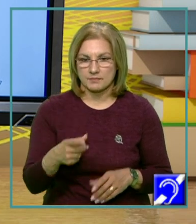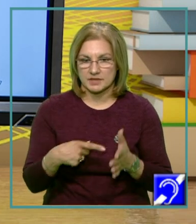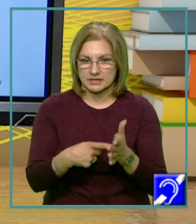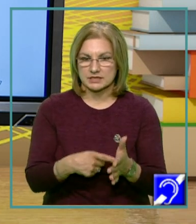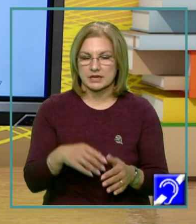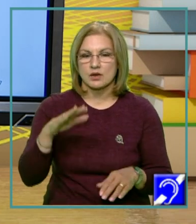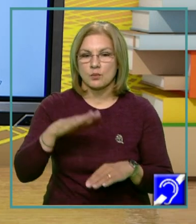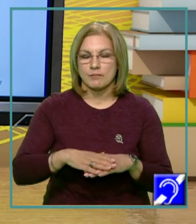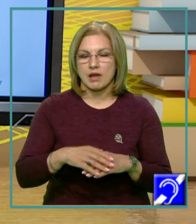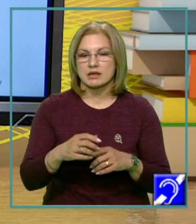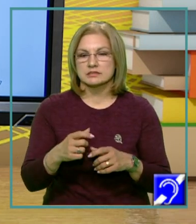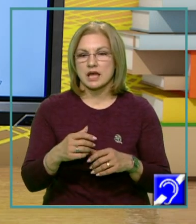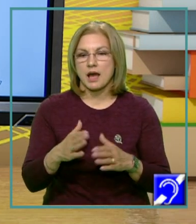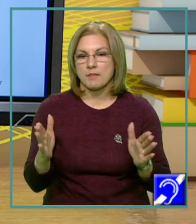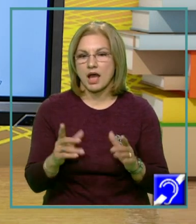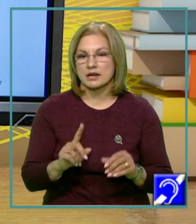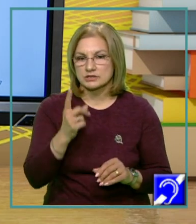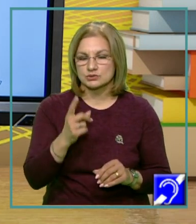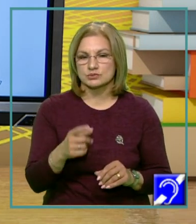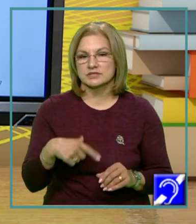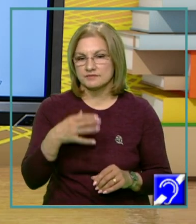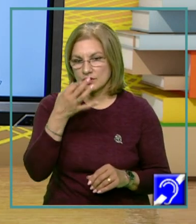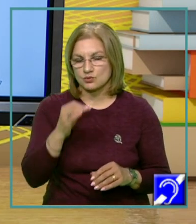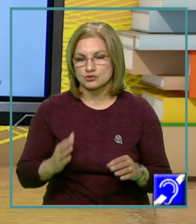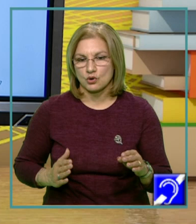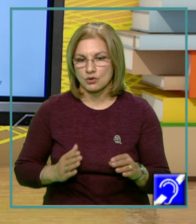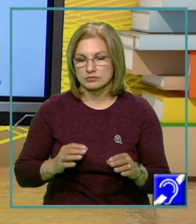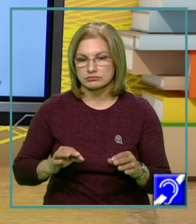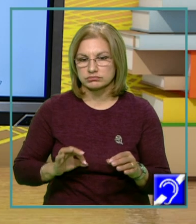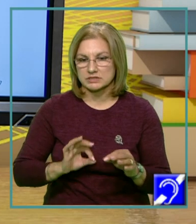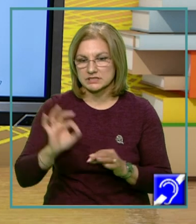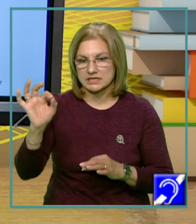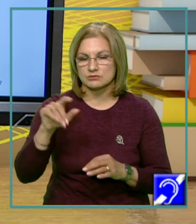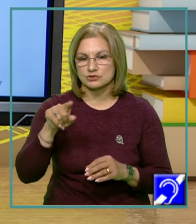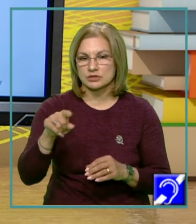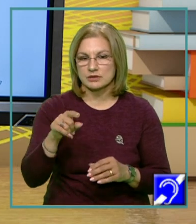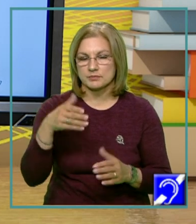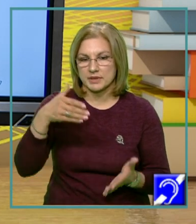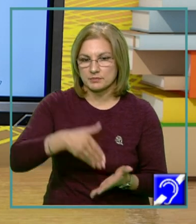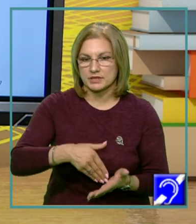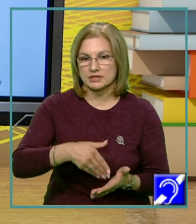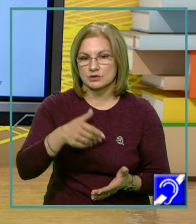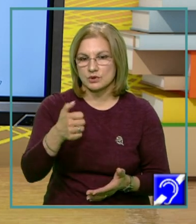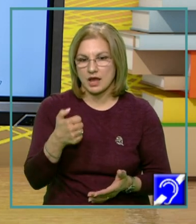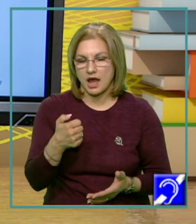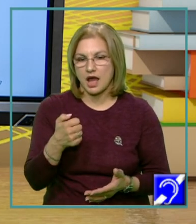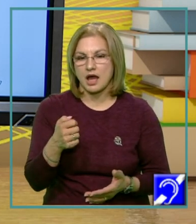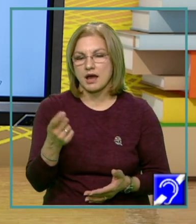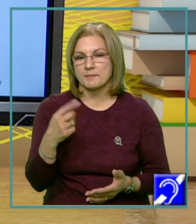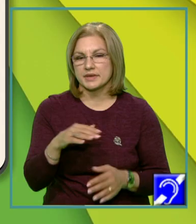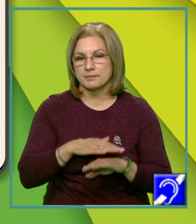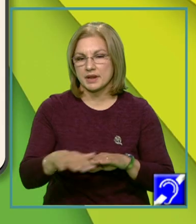baza mare sus să ne fi ușor să ducem perpendiculara din A pe planul trapezului